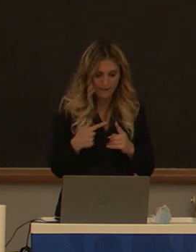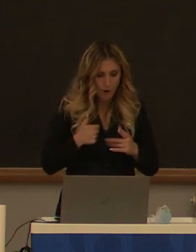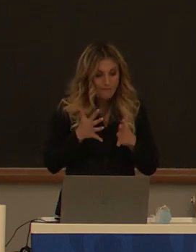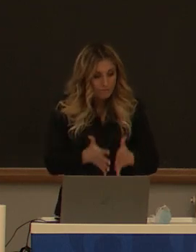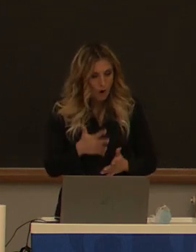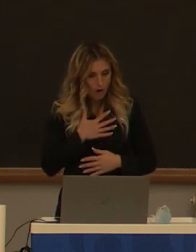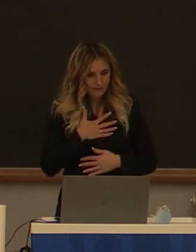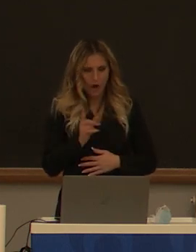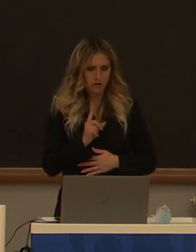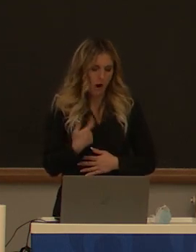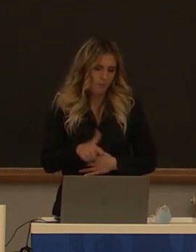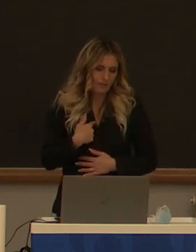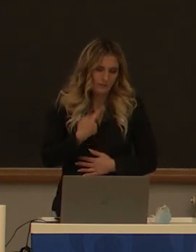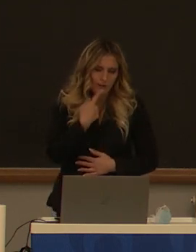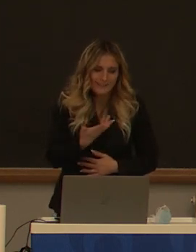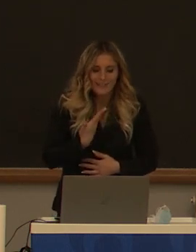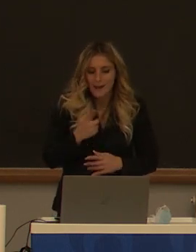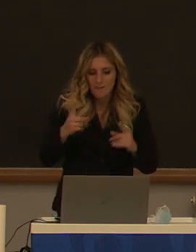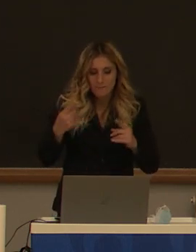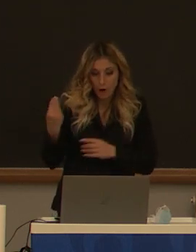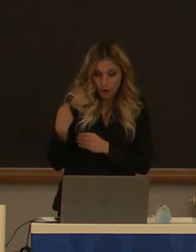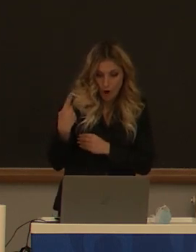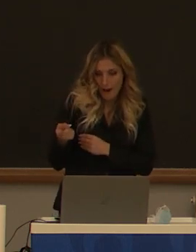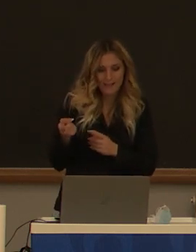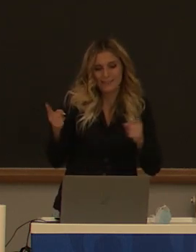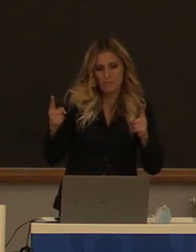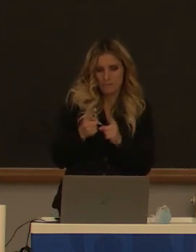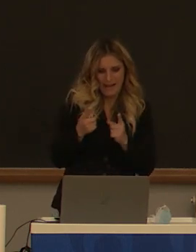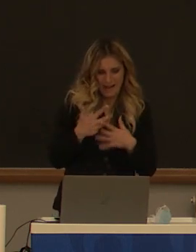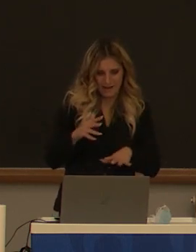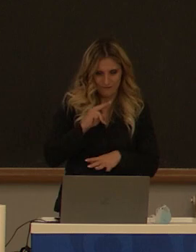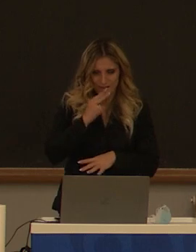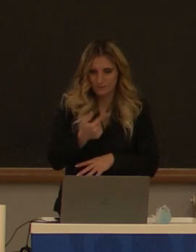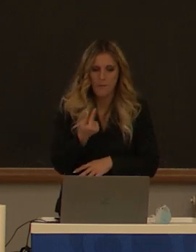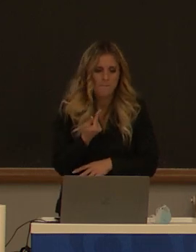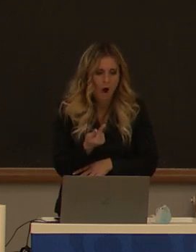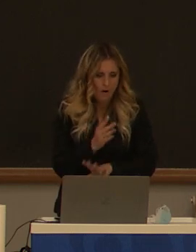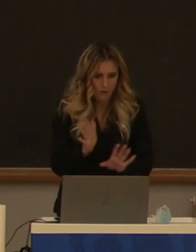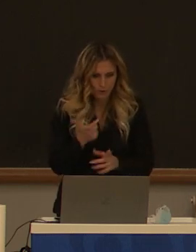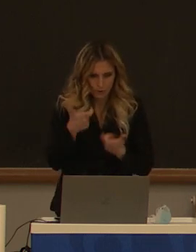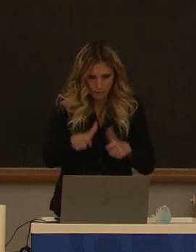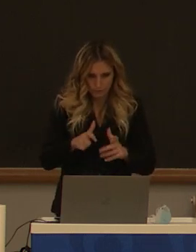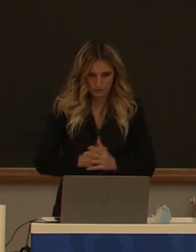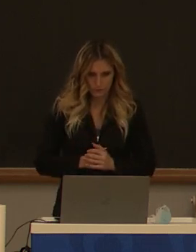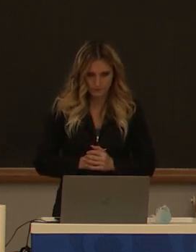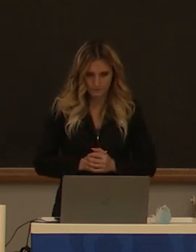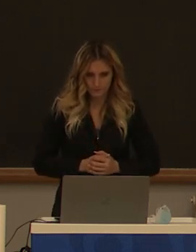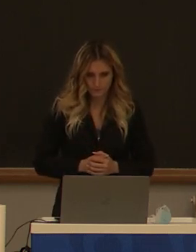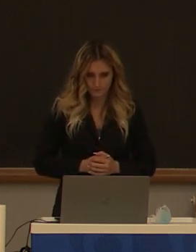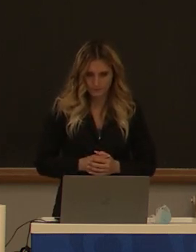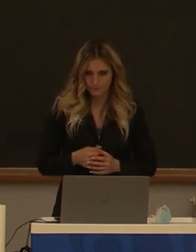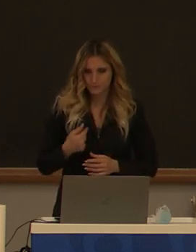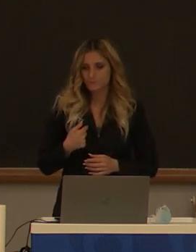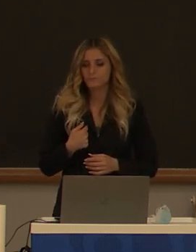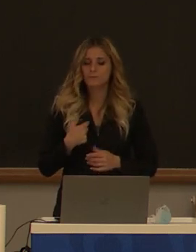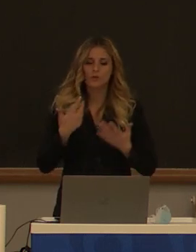ma per quanto quello che c'è da dire riguardo a questa domanda è poco. Perché? Perché in maniera intrinseca